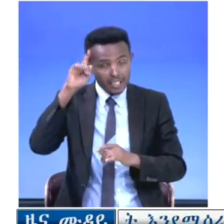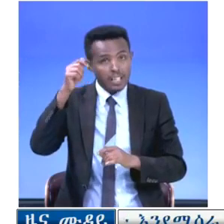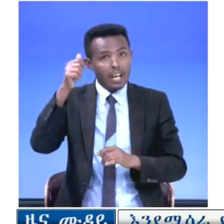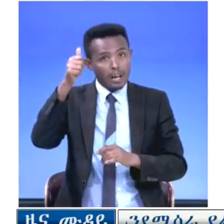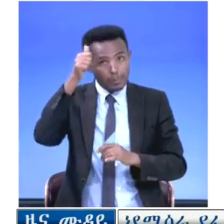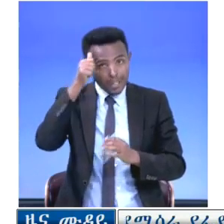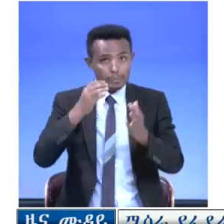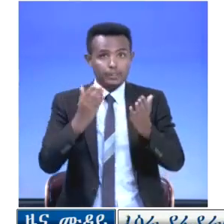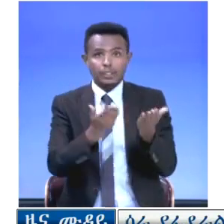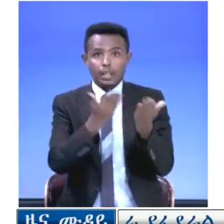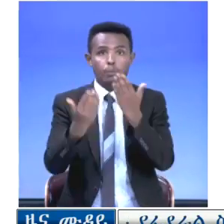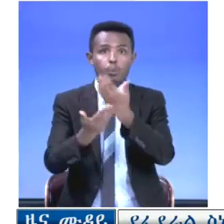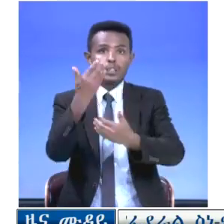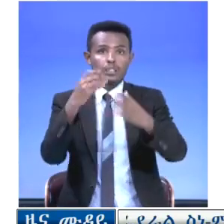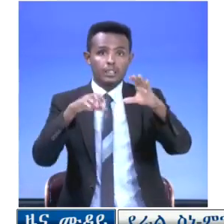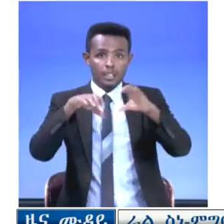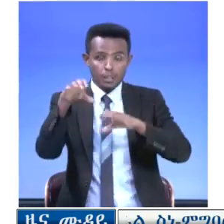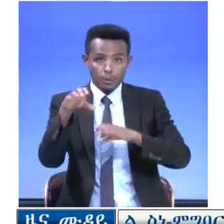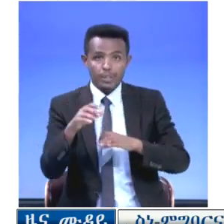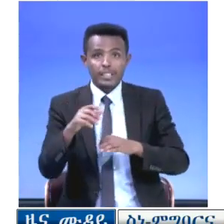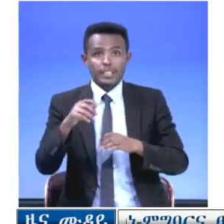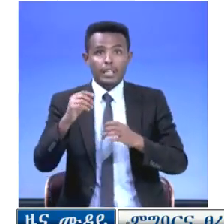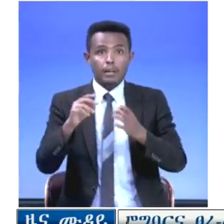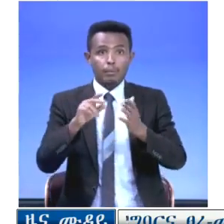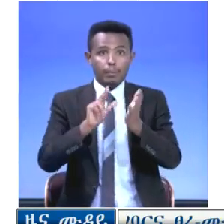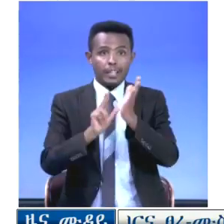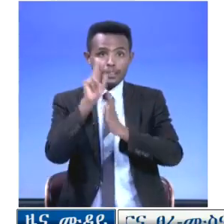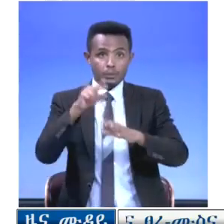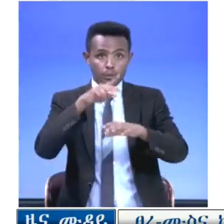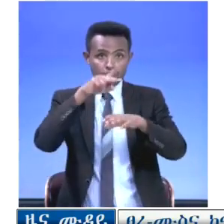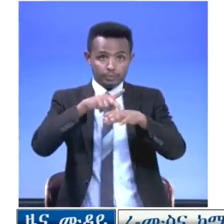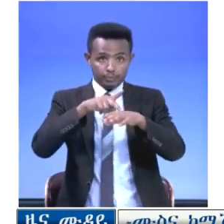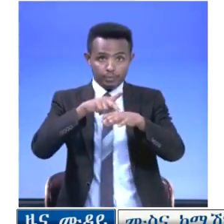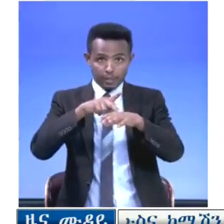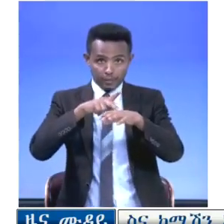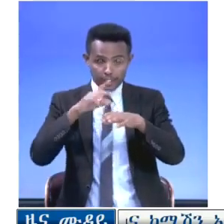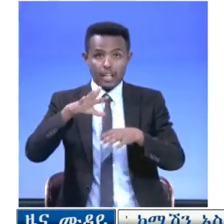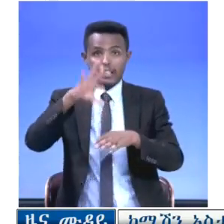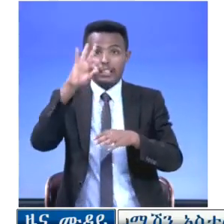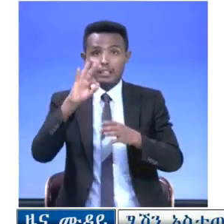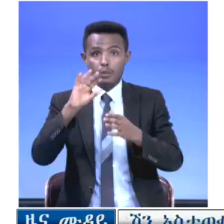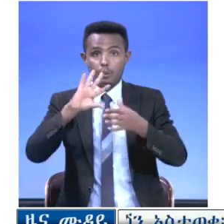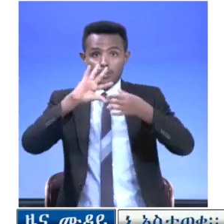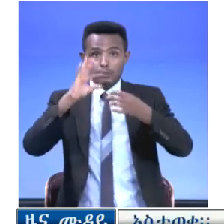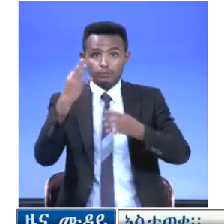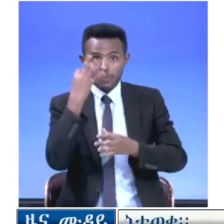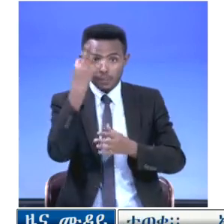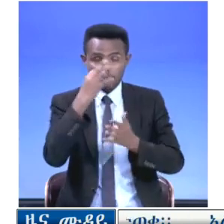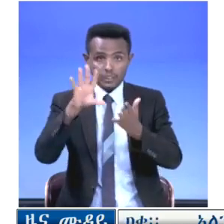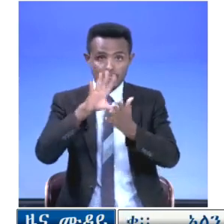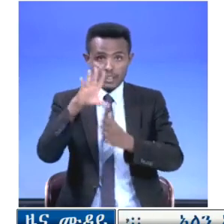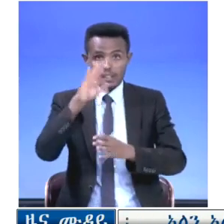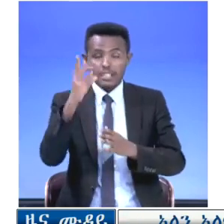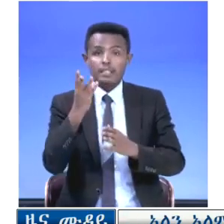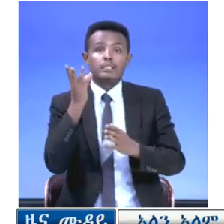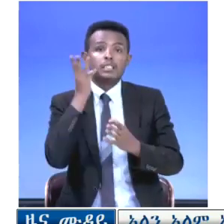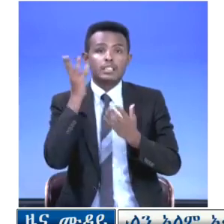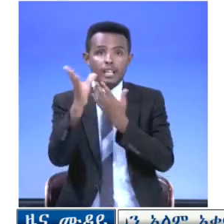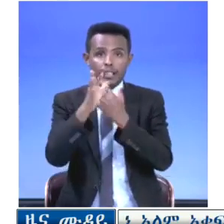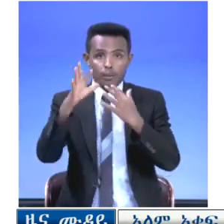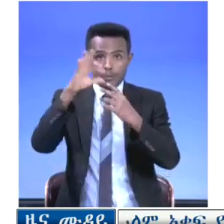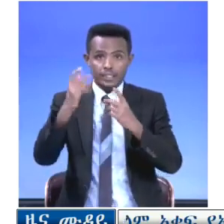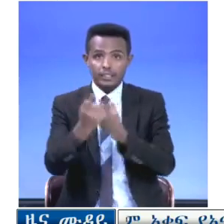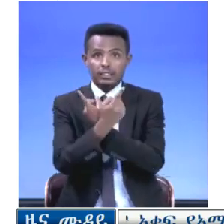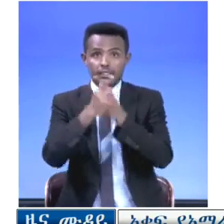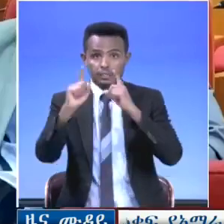ውይይት ተደርጎበታል። ከፓርቲው ማህበራዊ ትስስር ገጽ ያገኘነው መረጃ እንደሚያሳየው 6ኛውን ሀገራዊ ምርጫ ነጻ፣ ፍትሃዊ፣